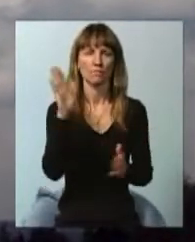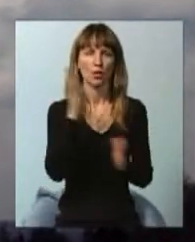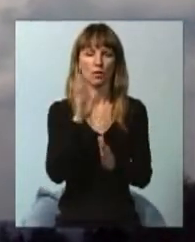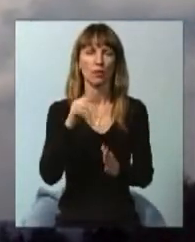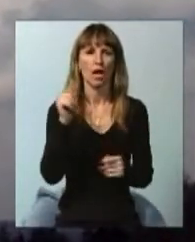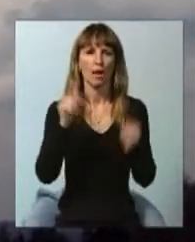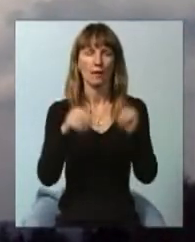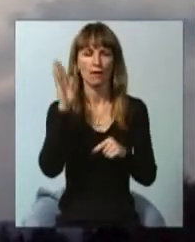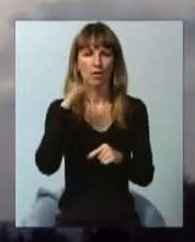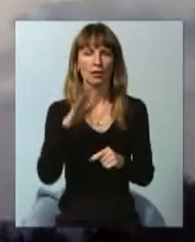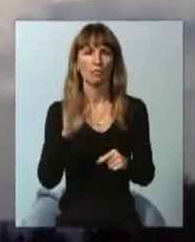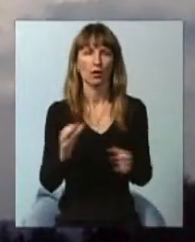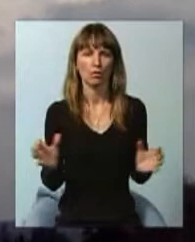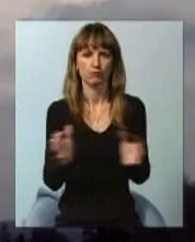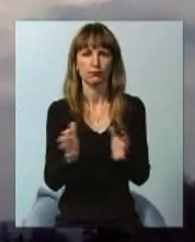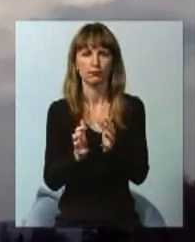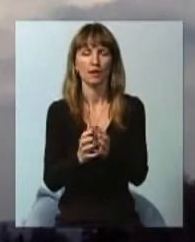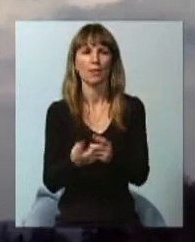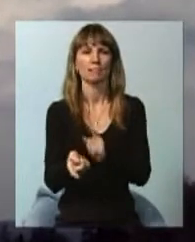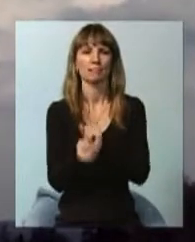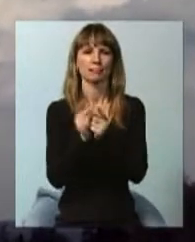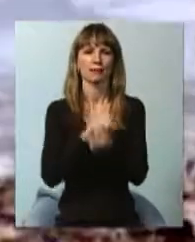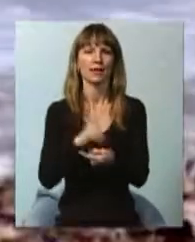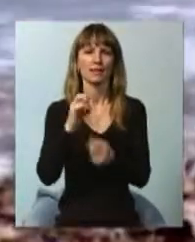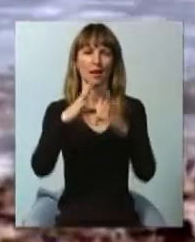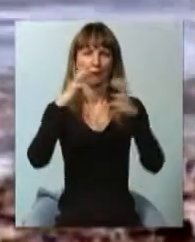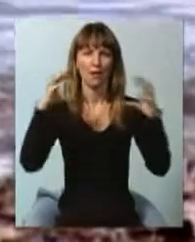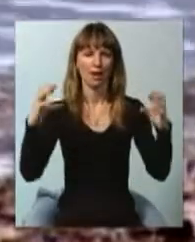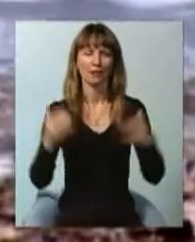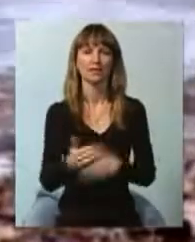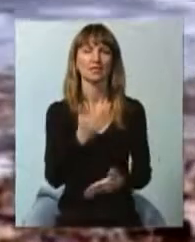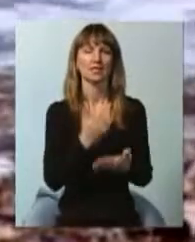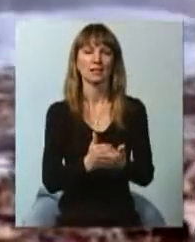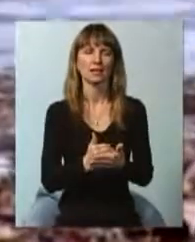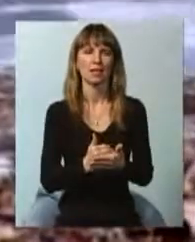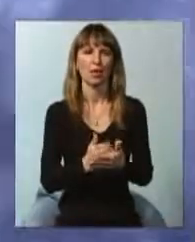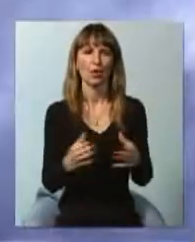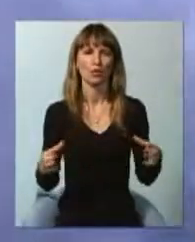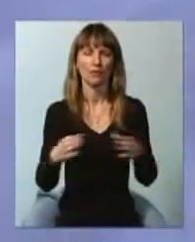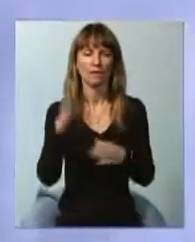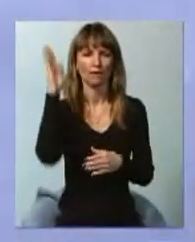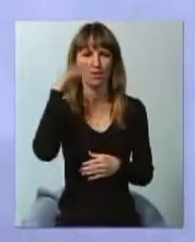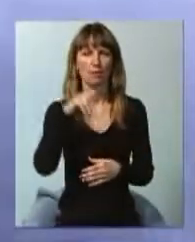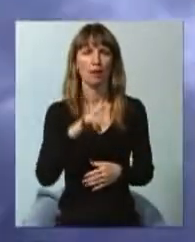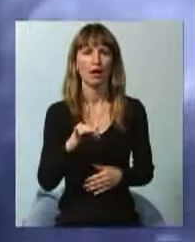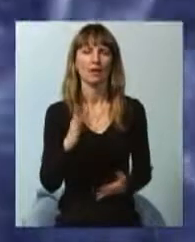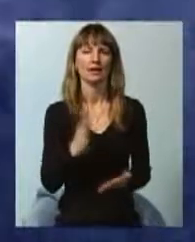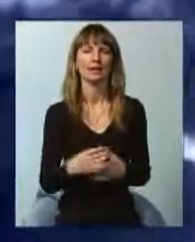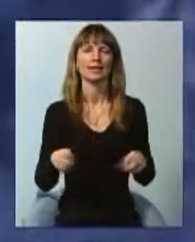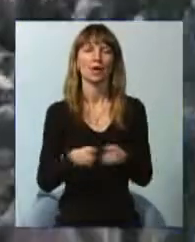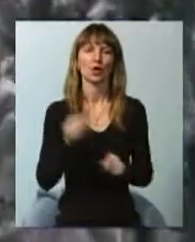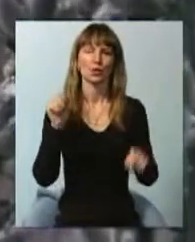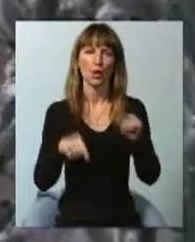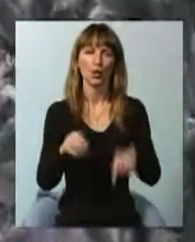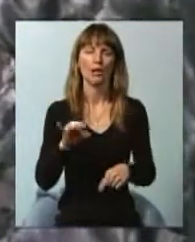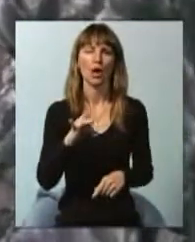крапельки води, скупчення яких і перетворюються на хмари. Наслідком конденсації водяної пари в атмосфері є також дощ і